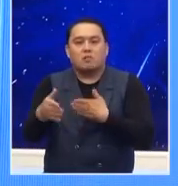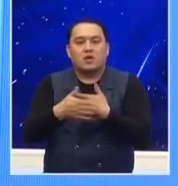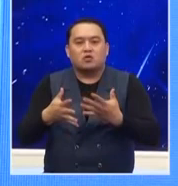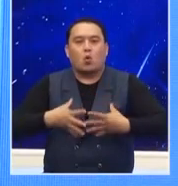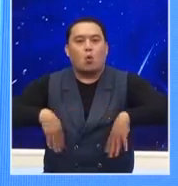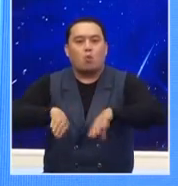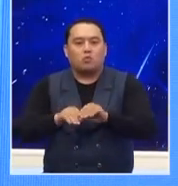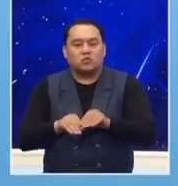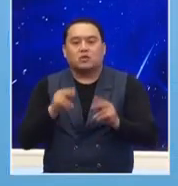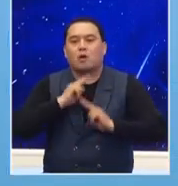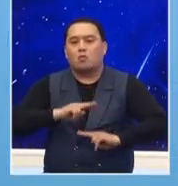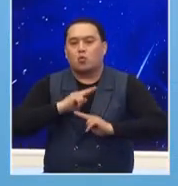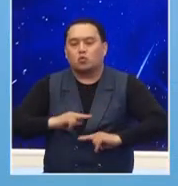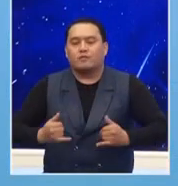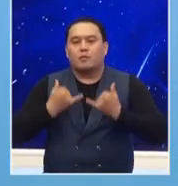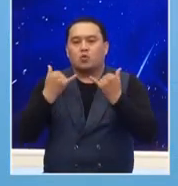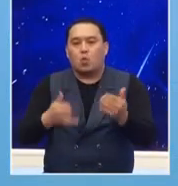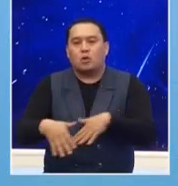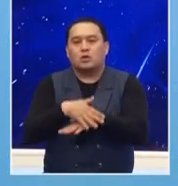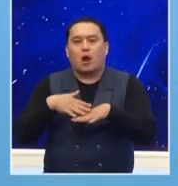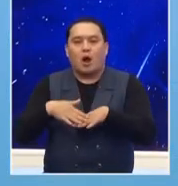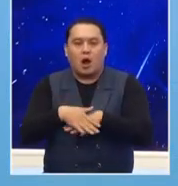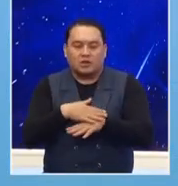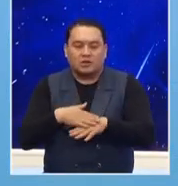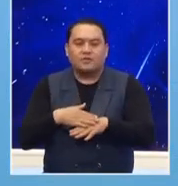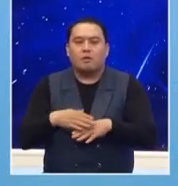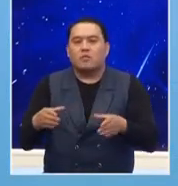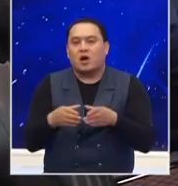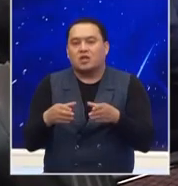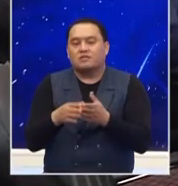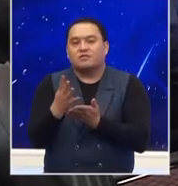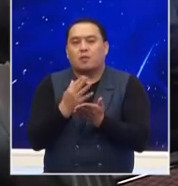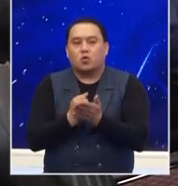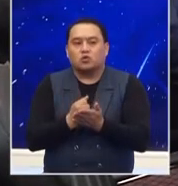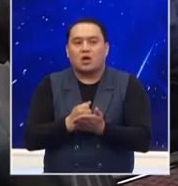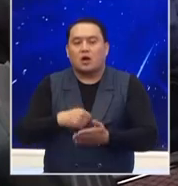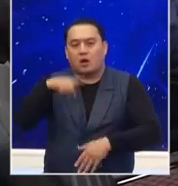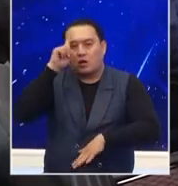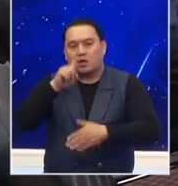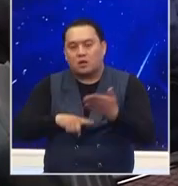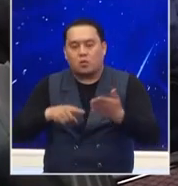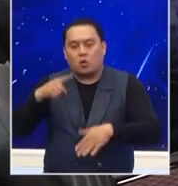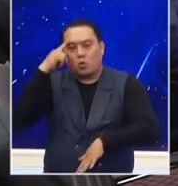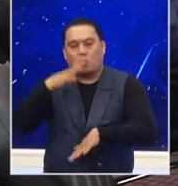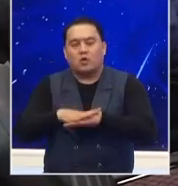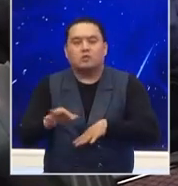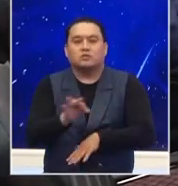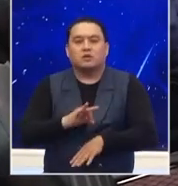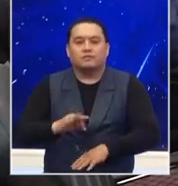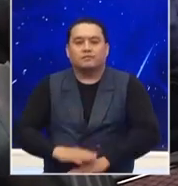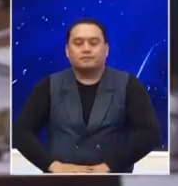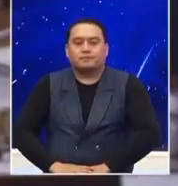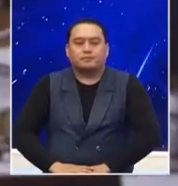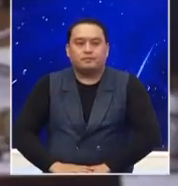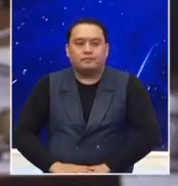обществом ежедневно работать на благо Родины. Слова напутствия кандидатам партийного резерва выразил и глава Алматинской области Амандык